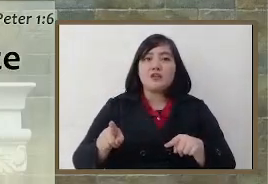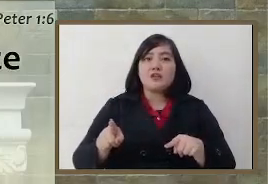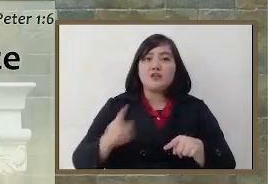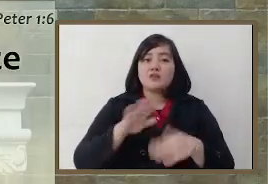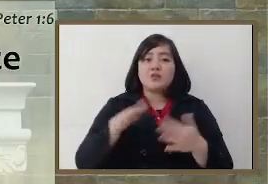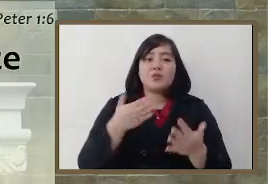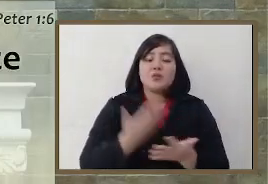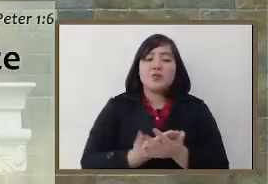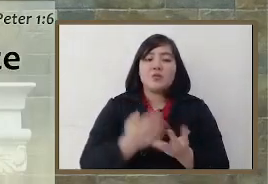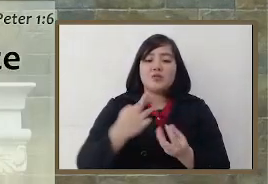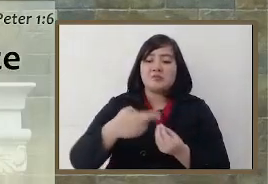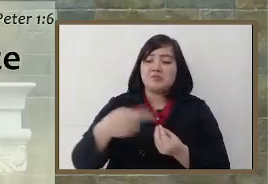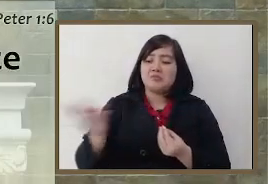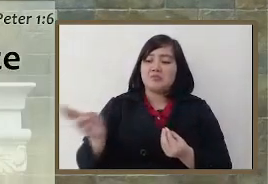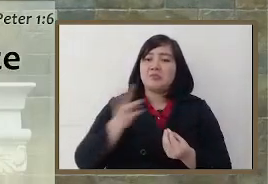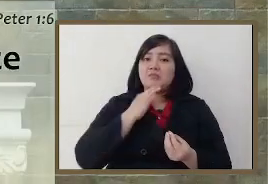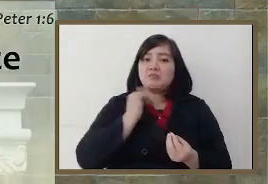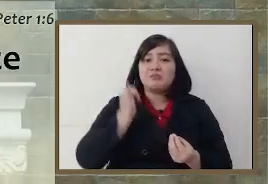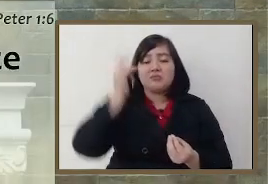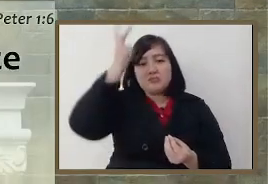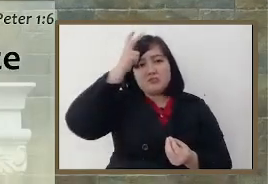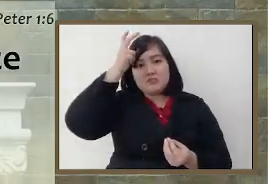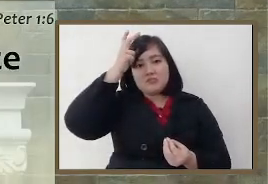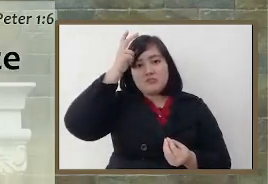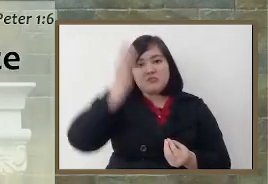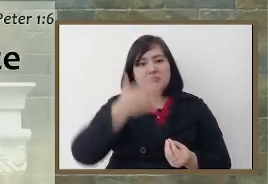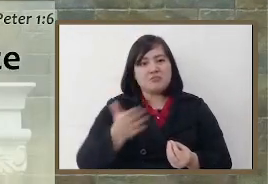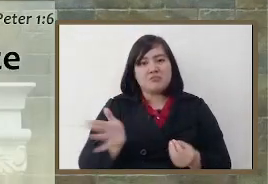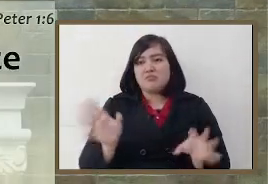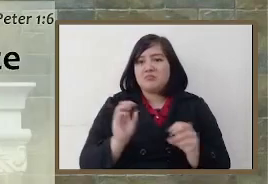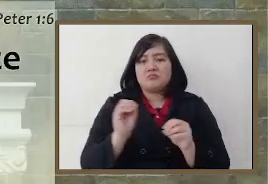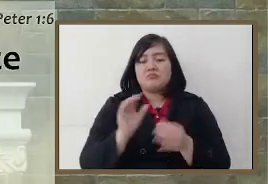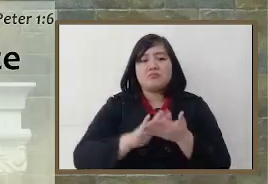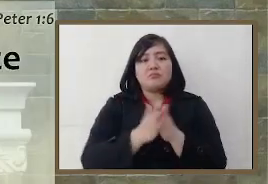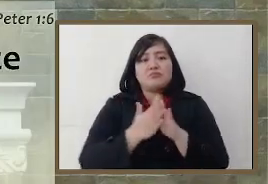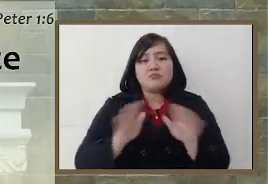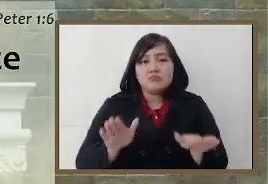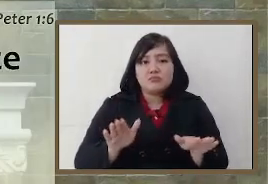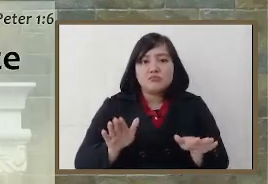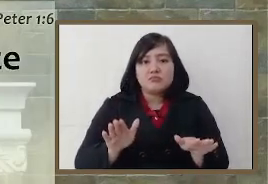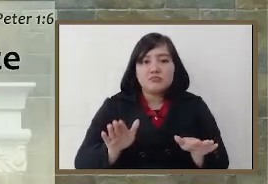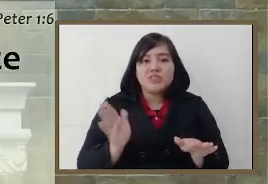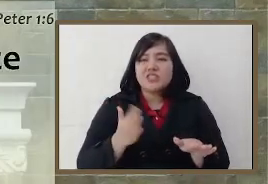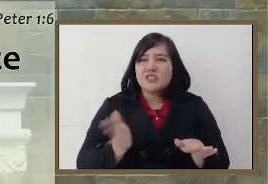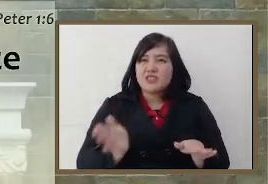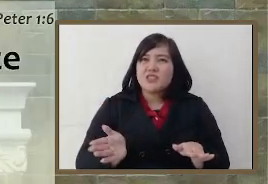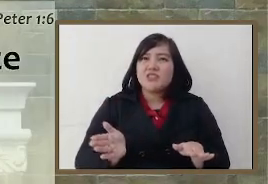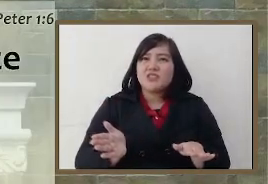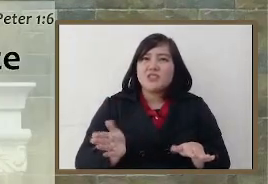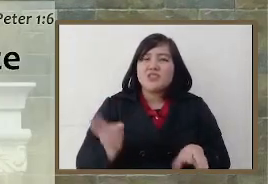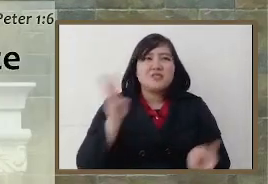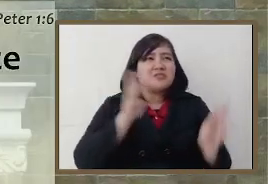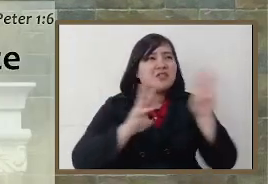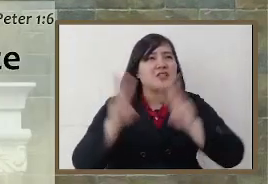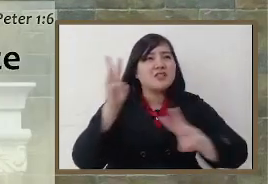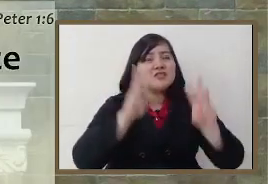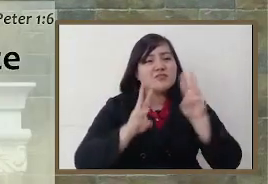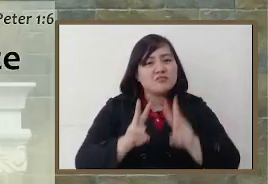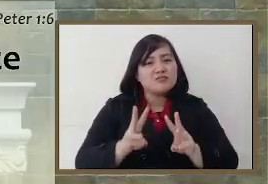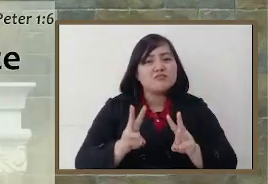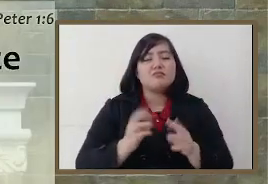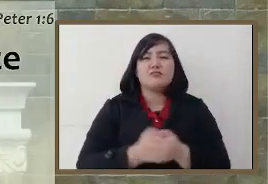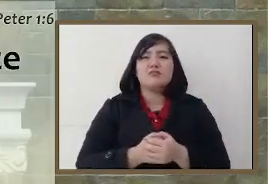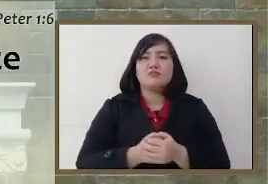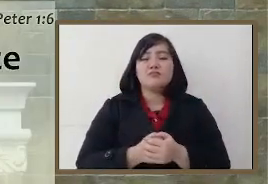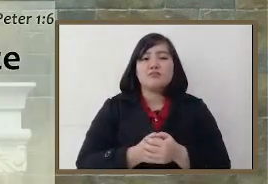ng diablo. Wala kang peace. Wala kang, you know, nababalisa ka, may alam ka. Kaya kang in other